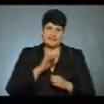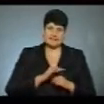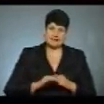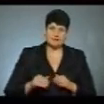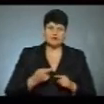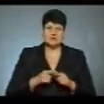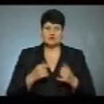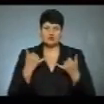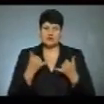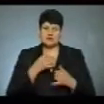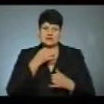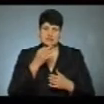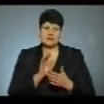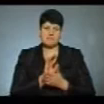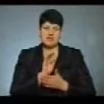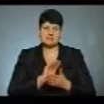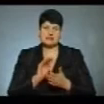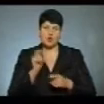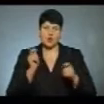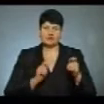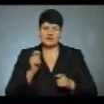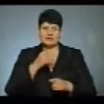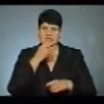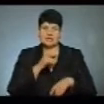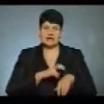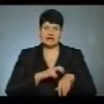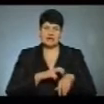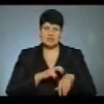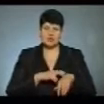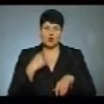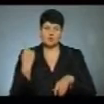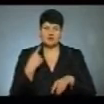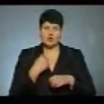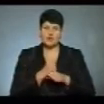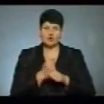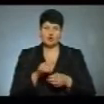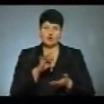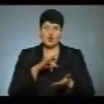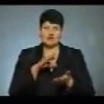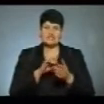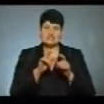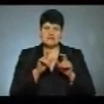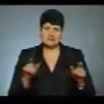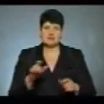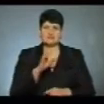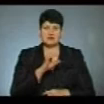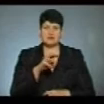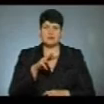час сьогоднішньої прес-конференції повідомила лікарка-епідеміолог обласного лабораторного центру Світлана